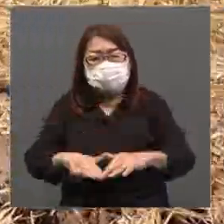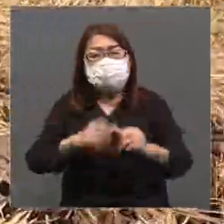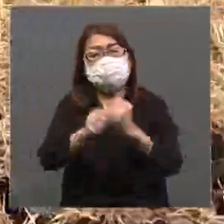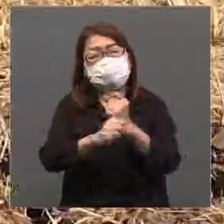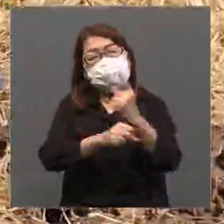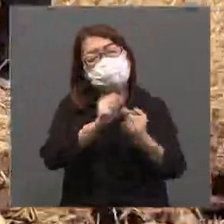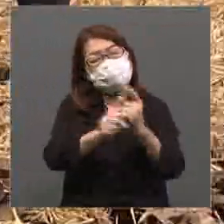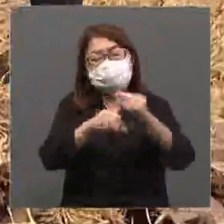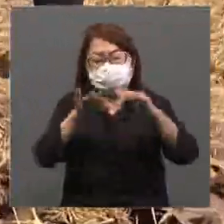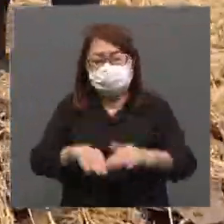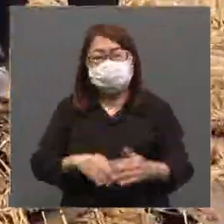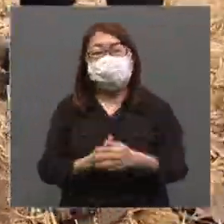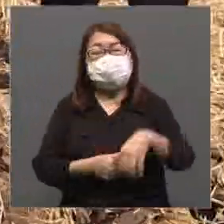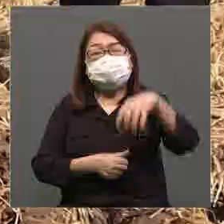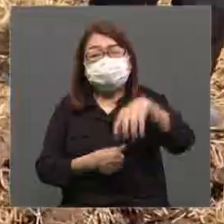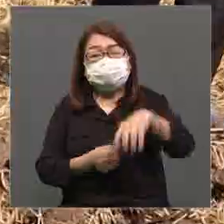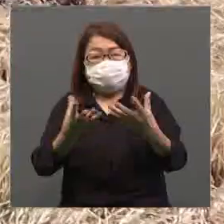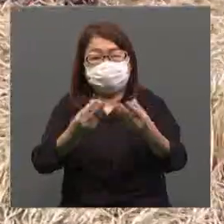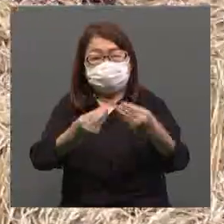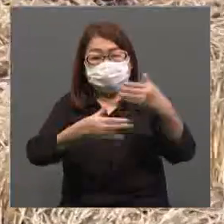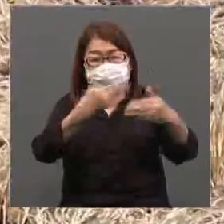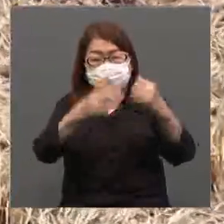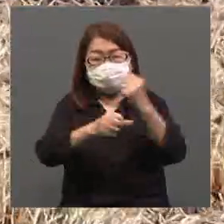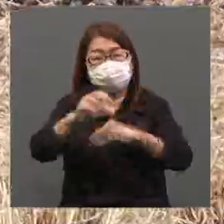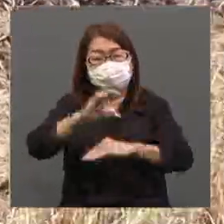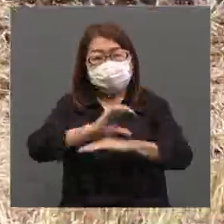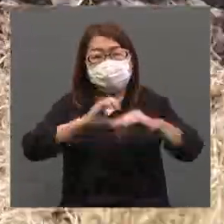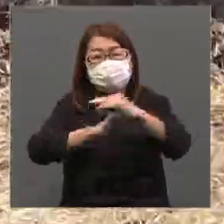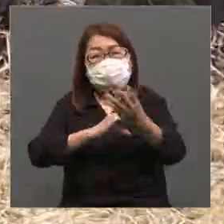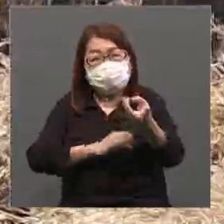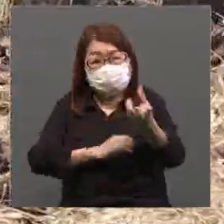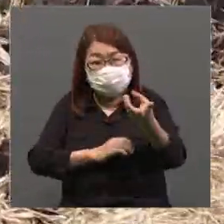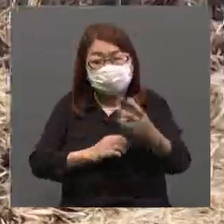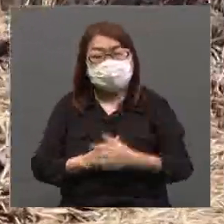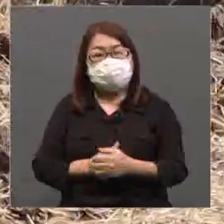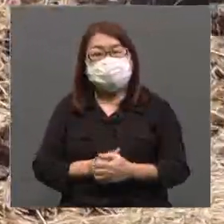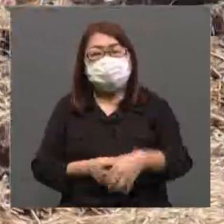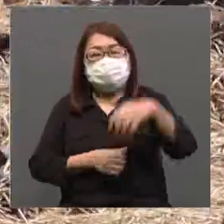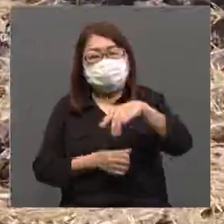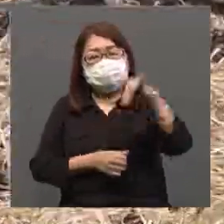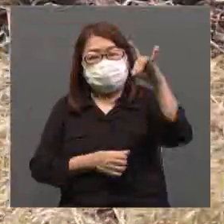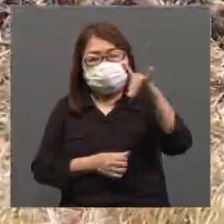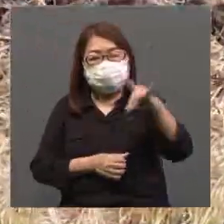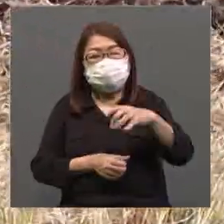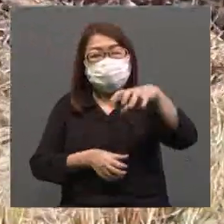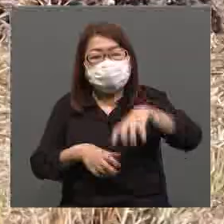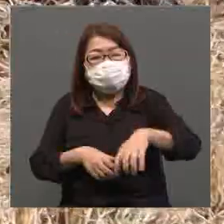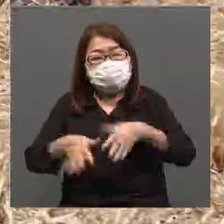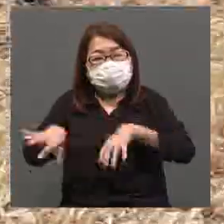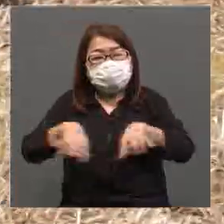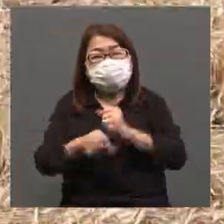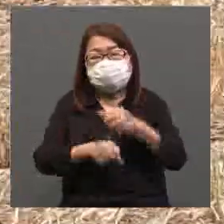นอกจากนี้นะคะกรมพัฒนาที่ดินกรมการข้าวสำนักงานปฏิรูปที่ดินเพื่อเกษตรกรรมกรมปศุสัตว์กรมชลประทานก็